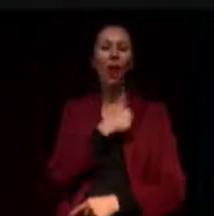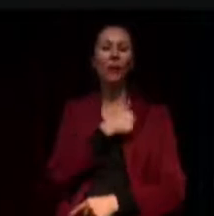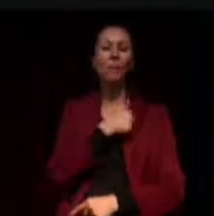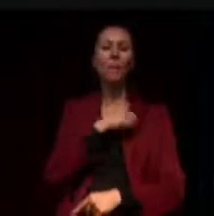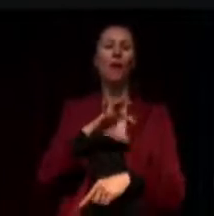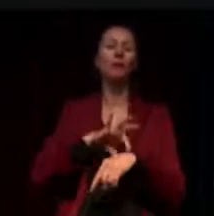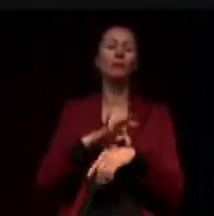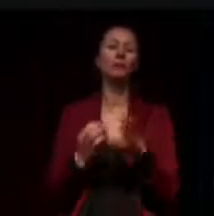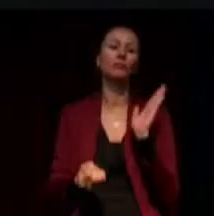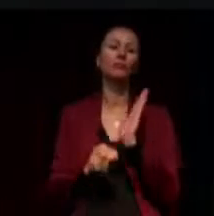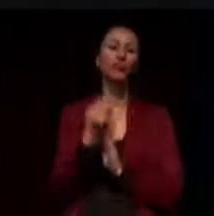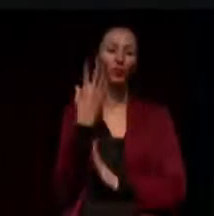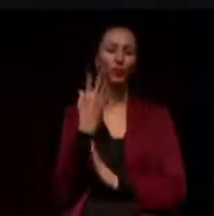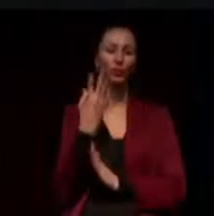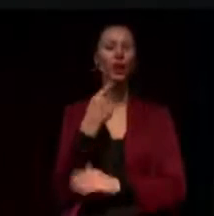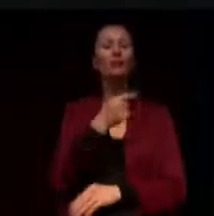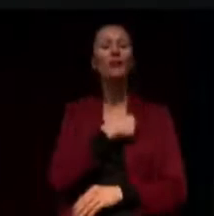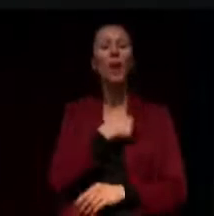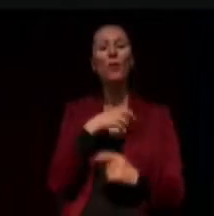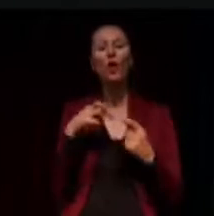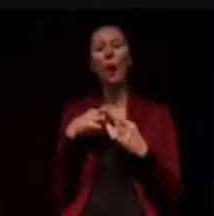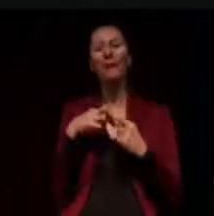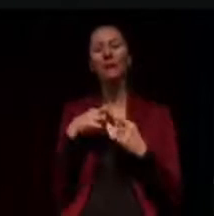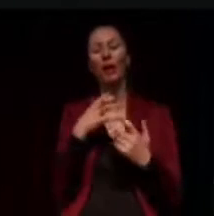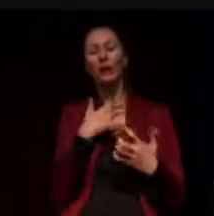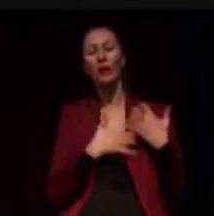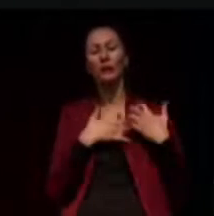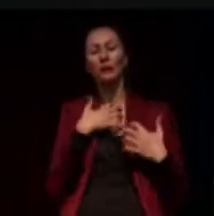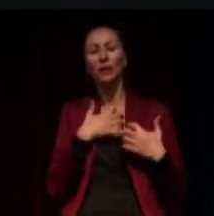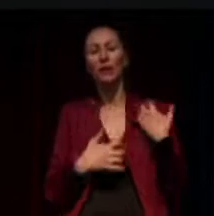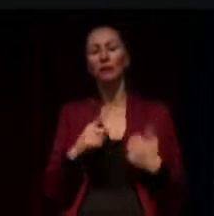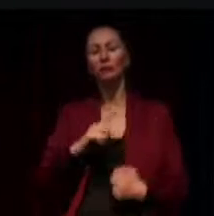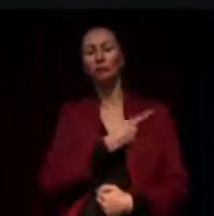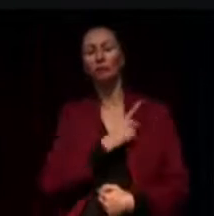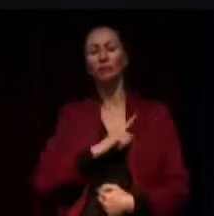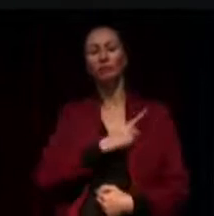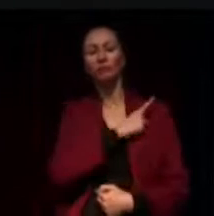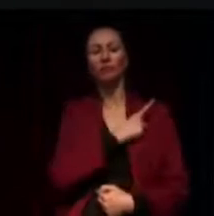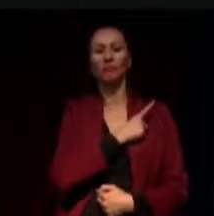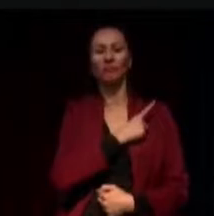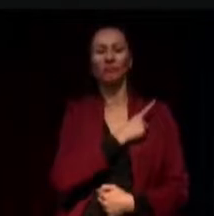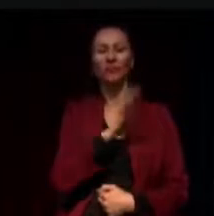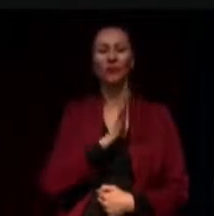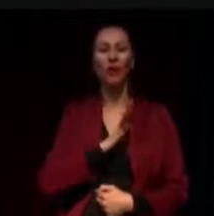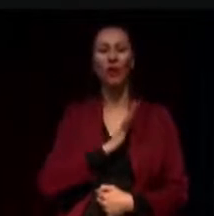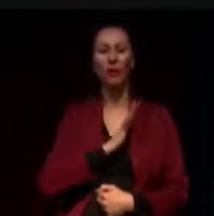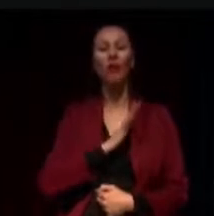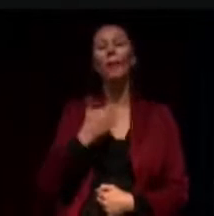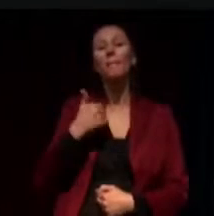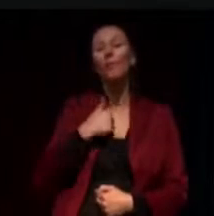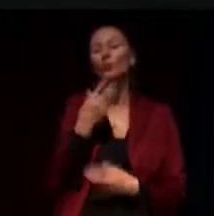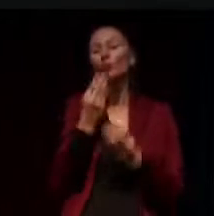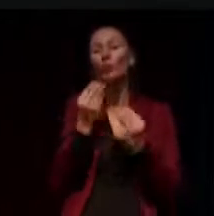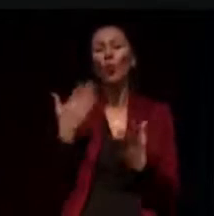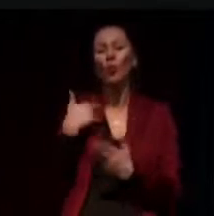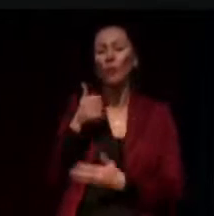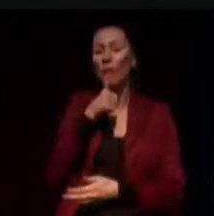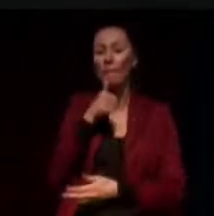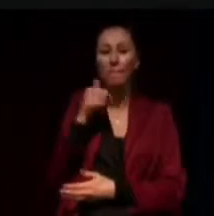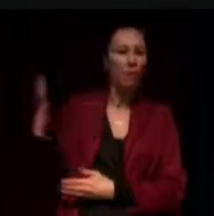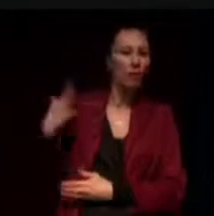hasta etmişti. Kalp romatizması krizleri sık sık kızımı yokluyordu. Bana çok